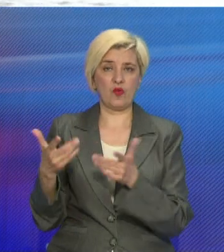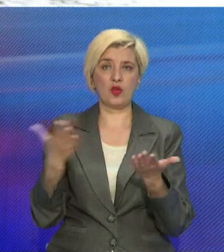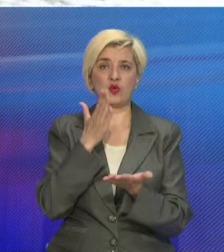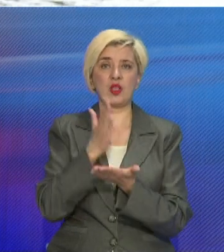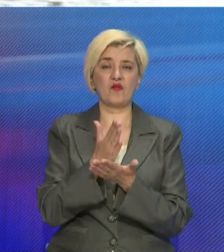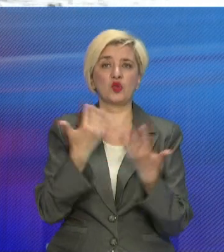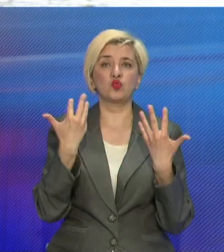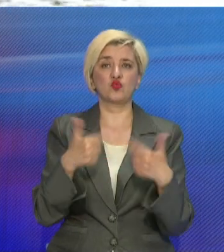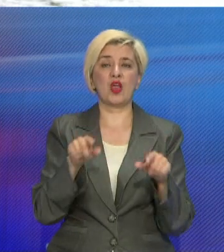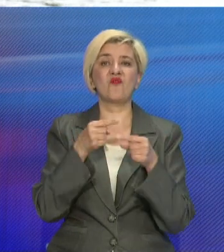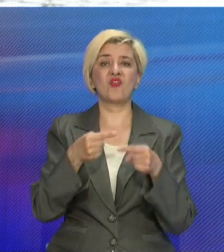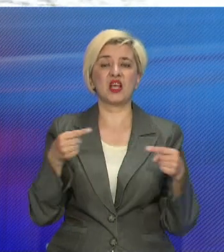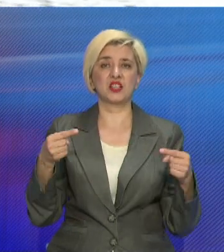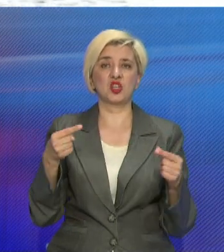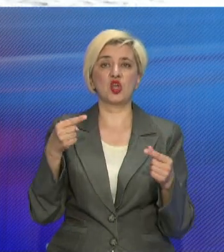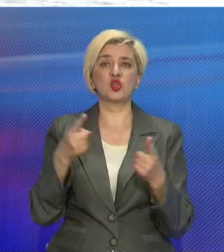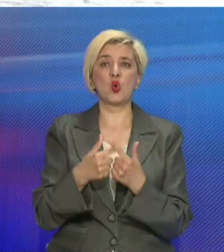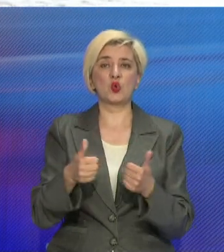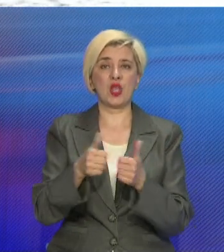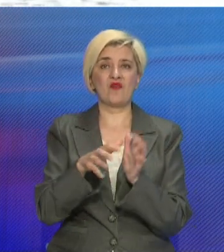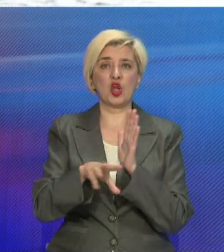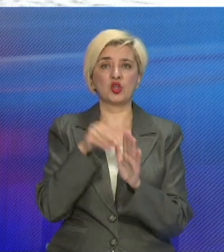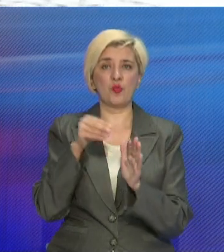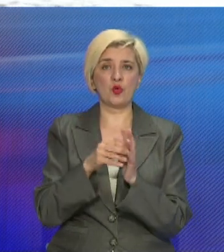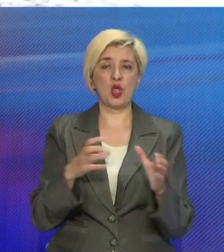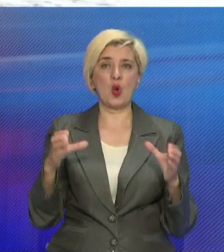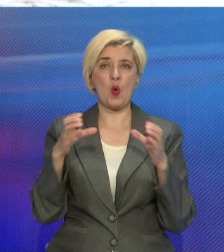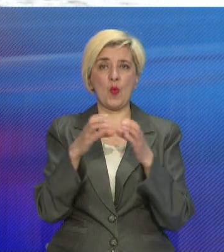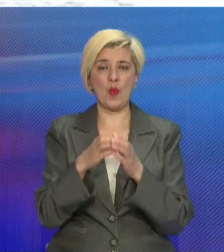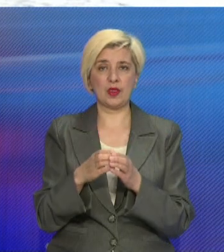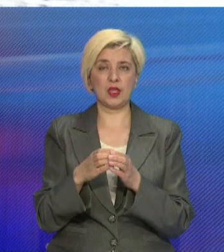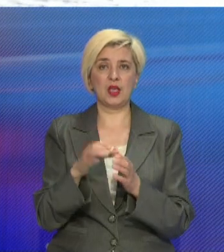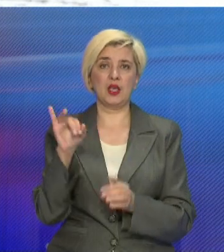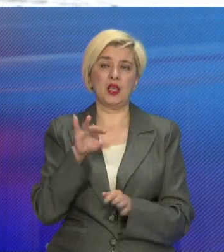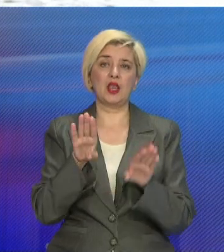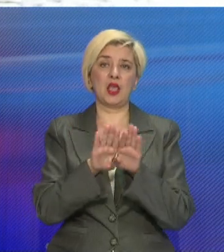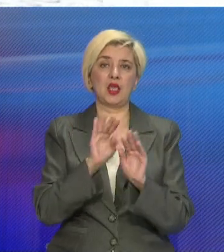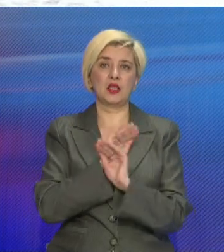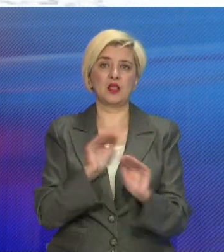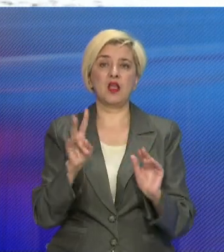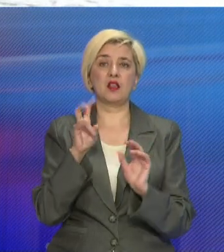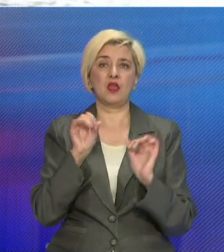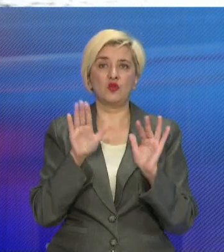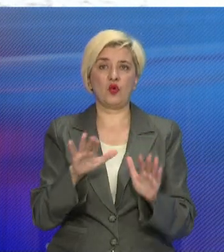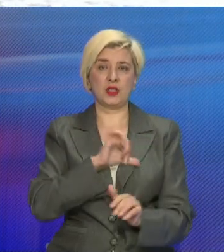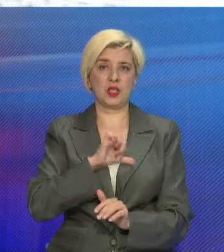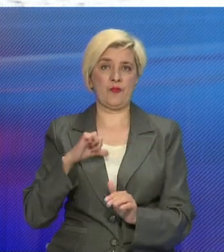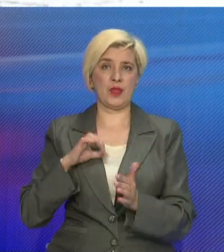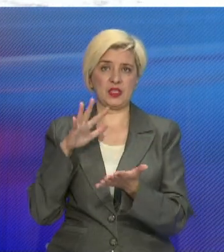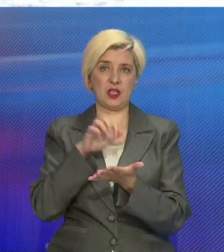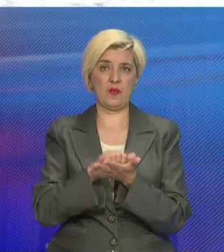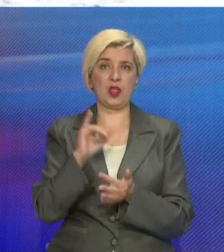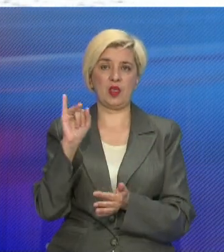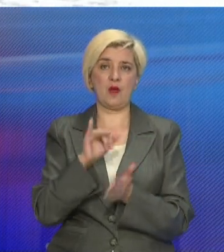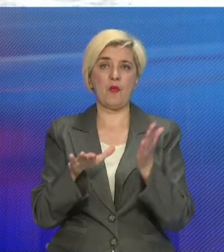разных составах в сборной нашей команды. Вот. И такие дети, они не только сами занимаются, но они еще